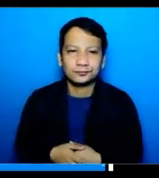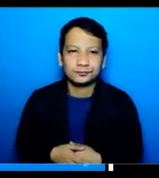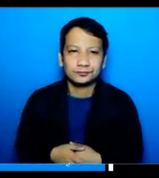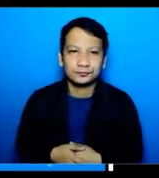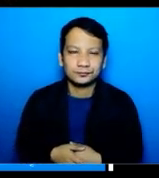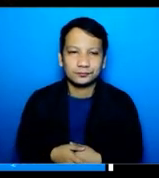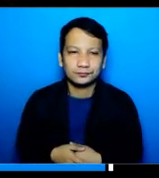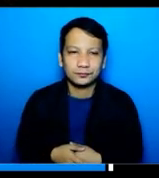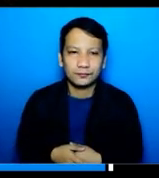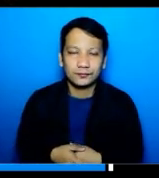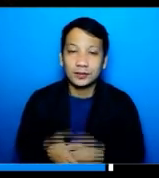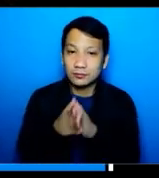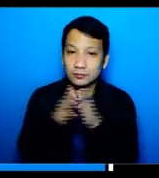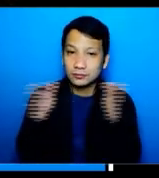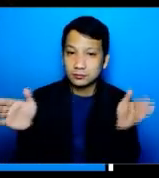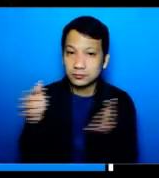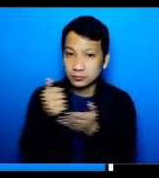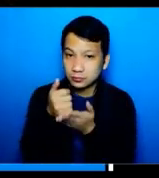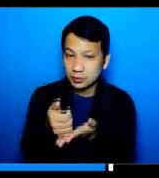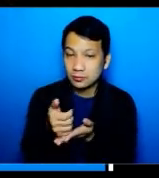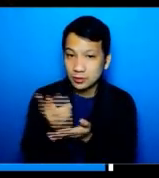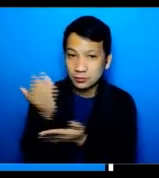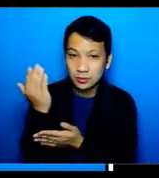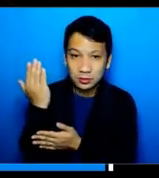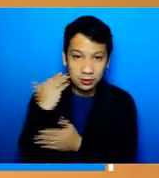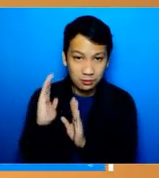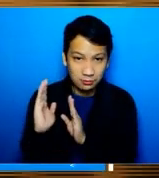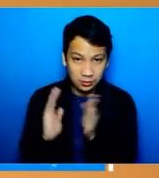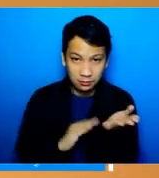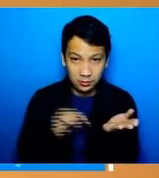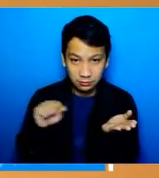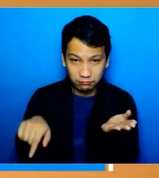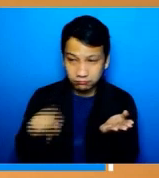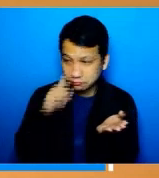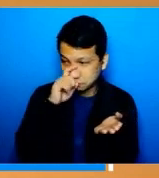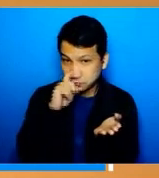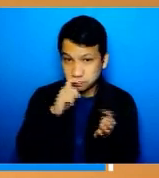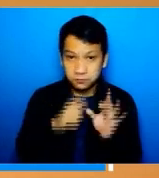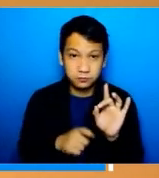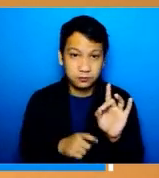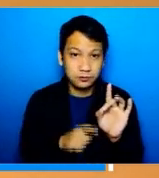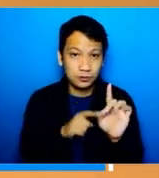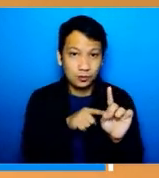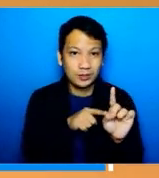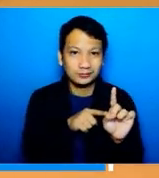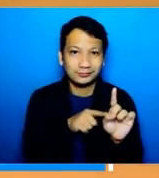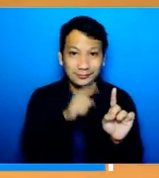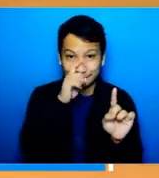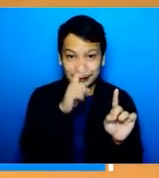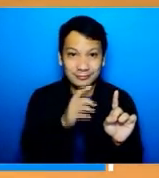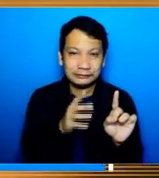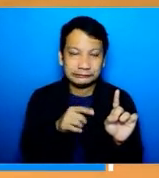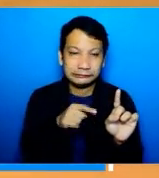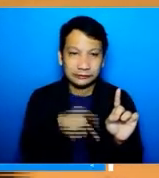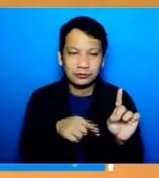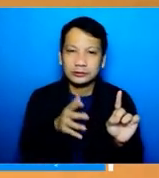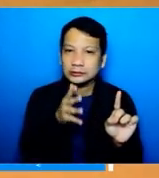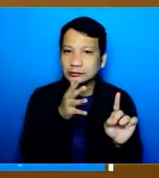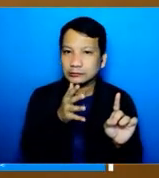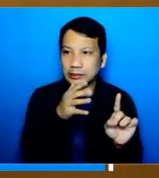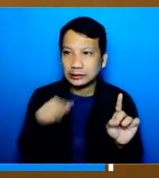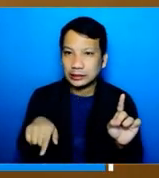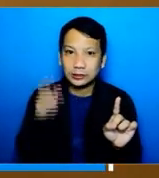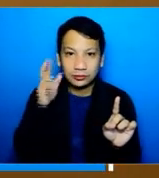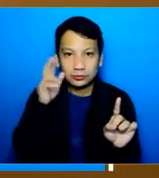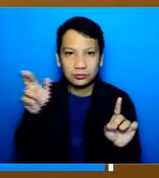Dito lang Abril, namatay sa COVID-19 ang 81-anyos na nanay ni Rose. Di niya tunay na pangalan. Magtatatlong buwan na